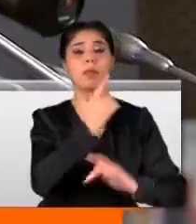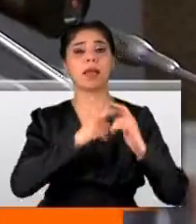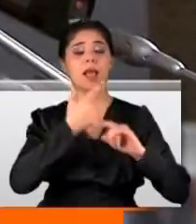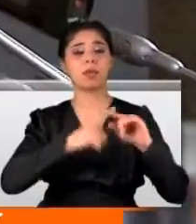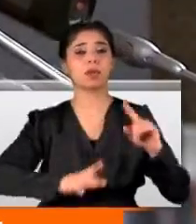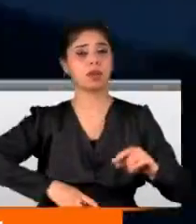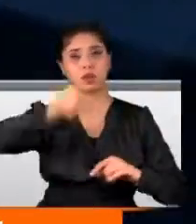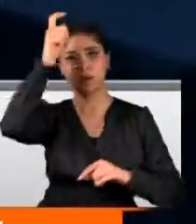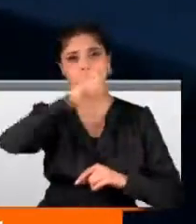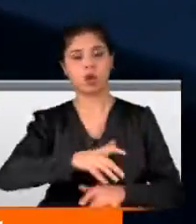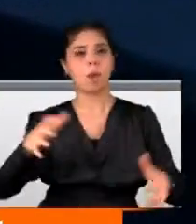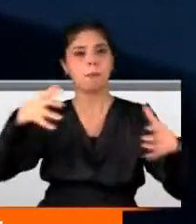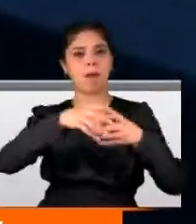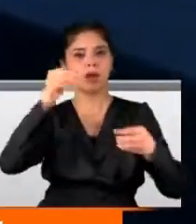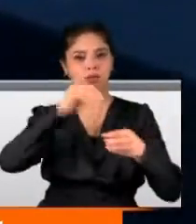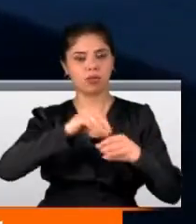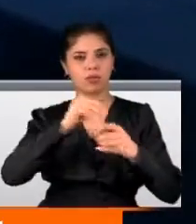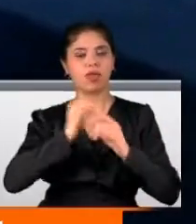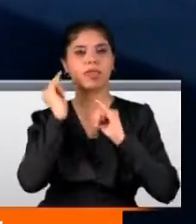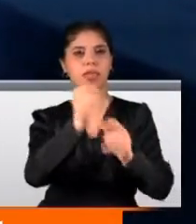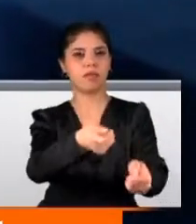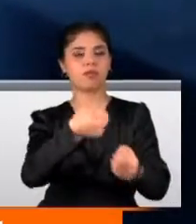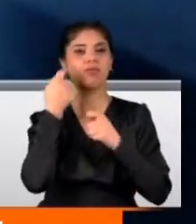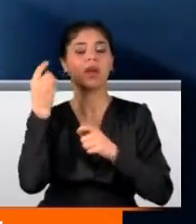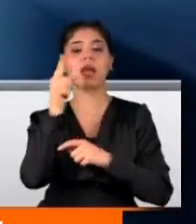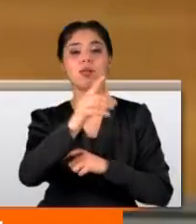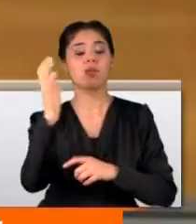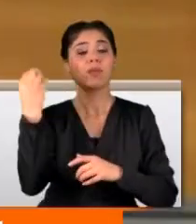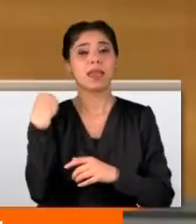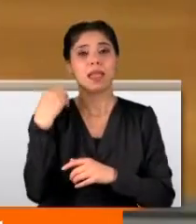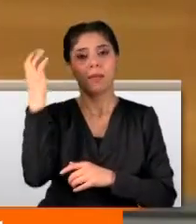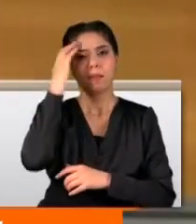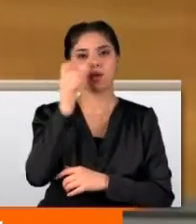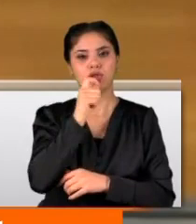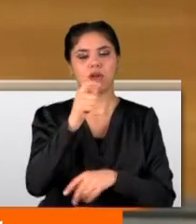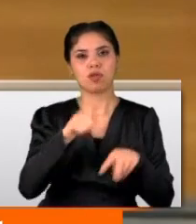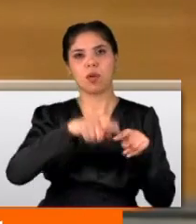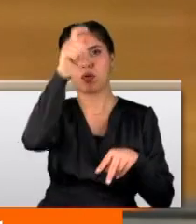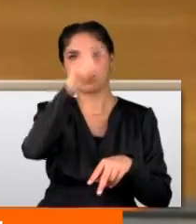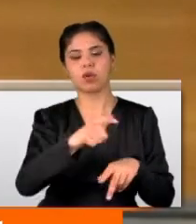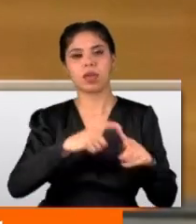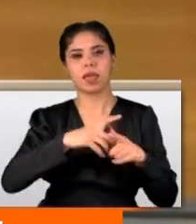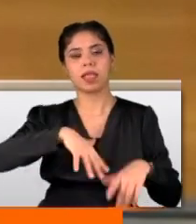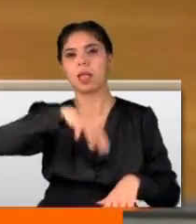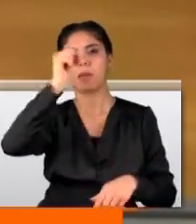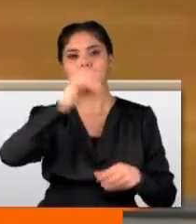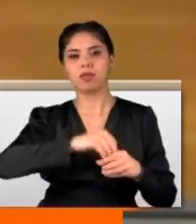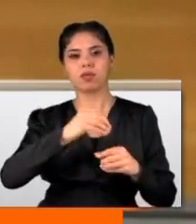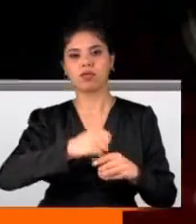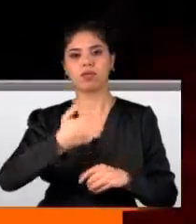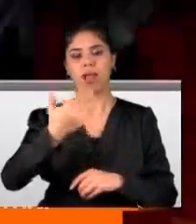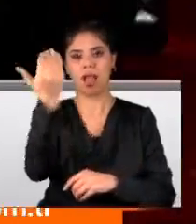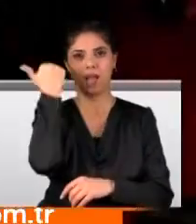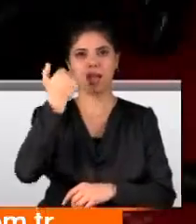Kemal Kılıçdaroğlu'nun parti tabanında bile tepki çeken yeni baş danışmanı Nuşirevan Elçi genel merkezde arkasını altı okudu